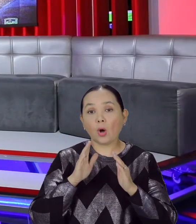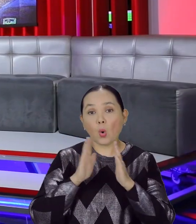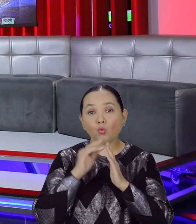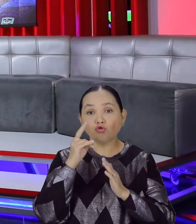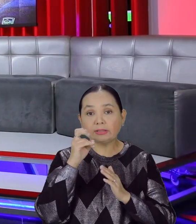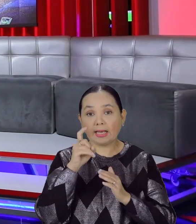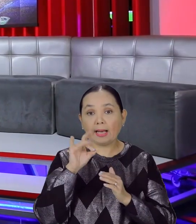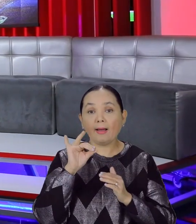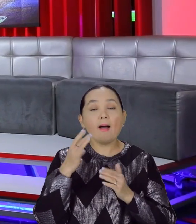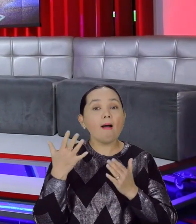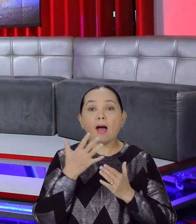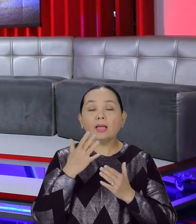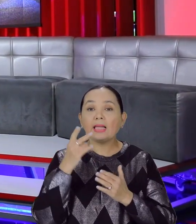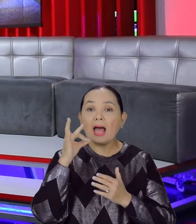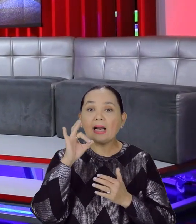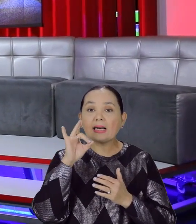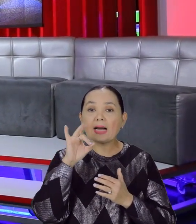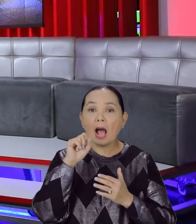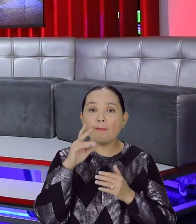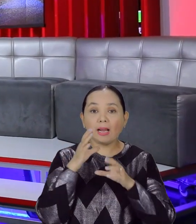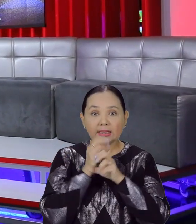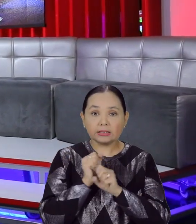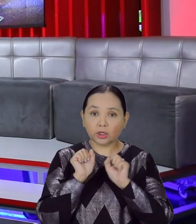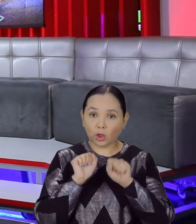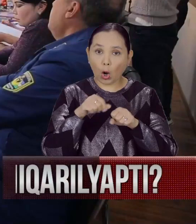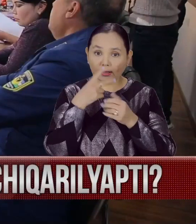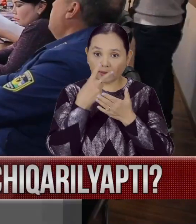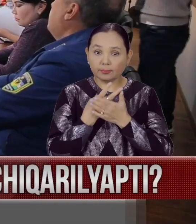bu borada qanday raqamlarni qisqartira oldi?